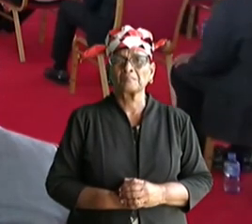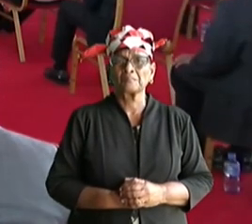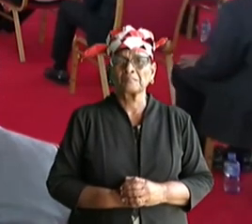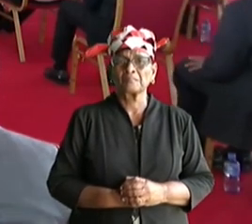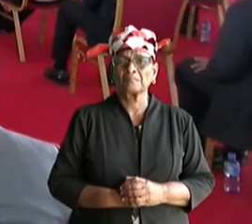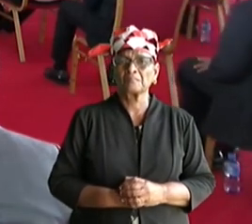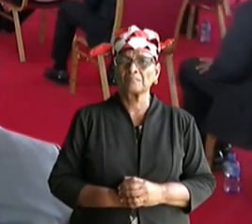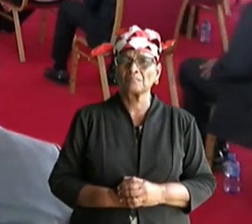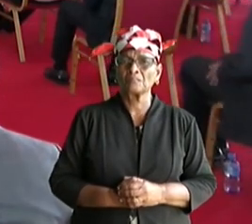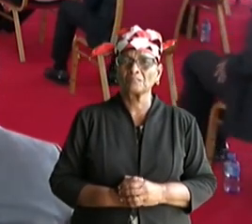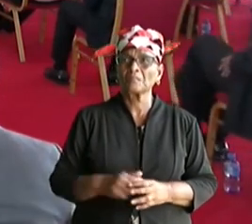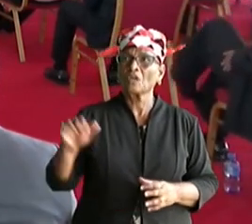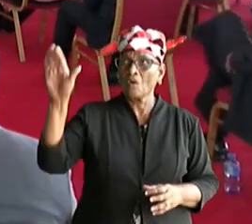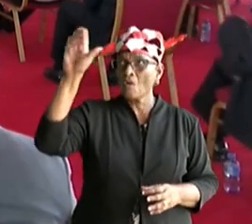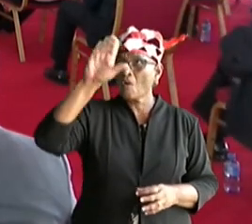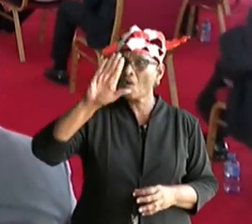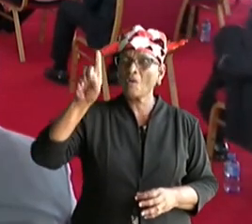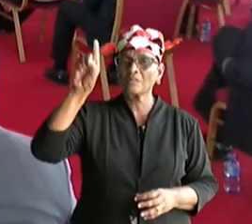gato awa